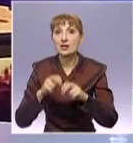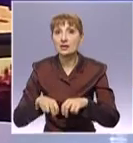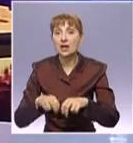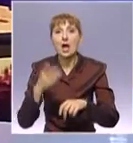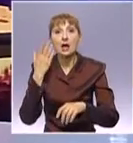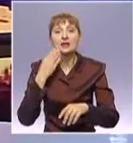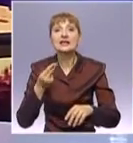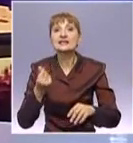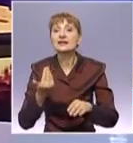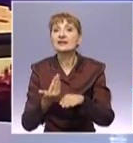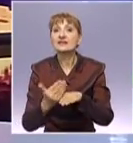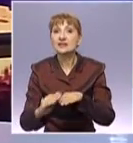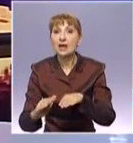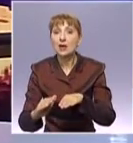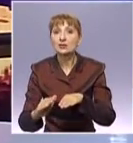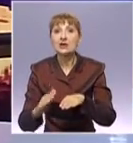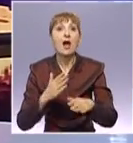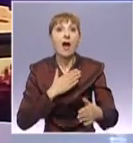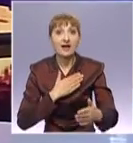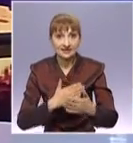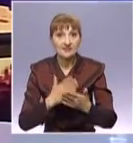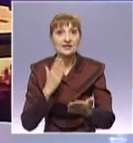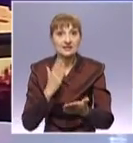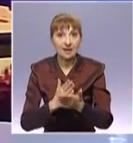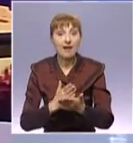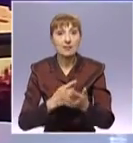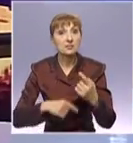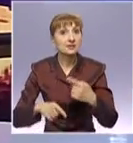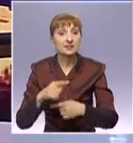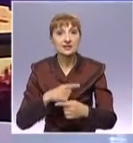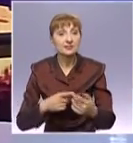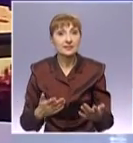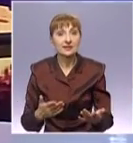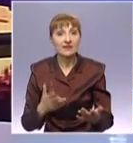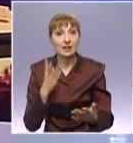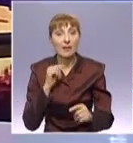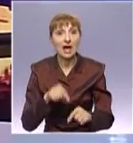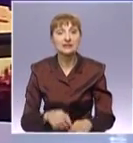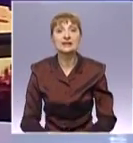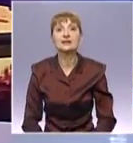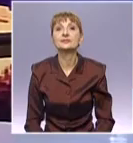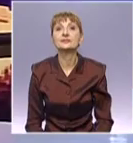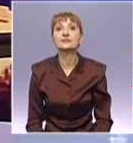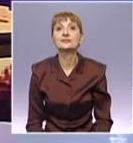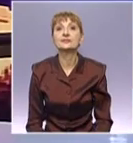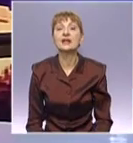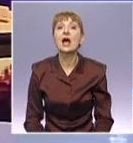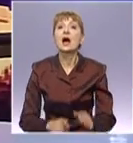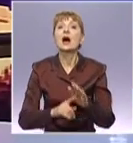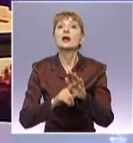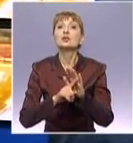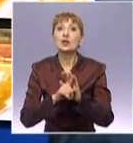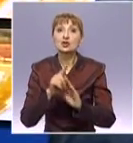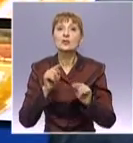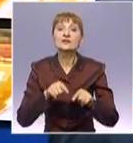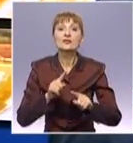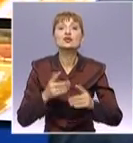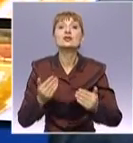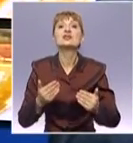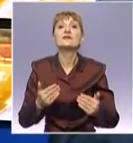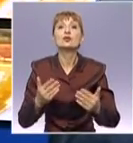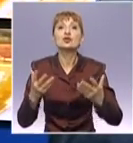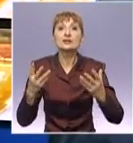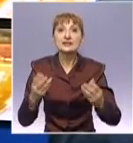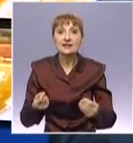когда деньги выделяются? Активнее стали у нас предприниматели, в Алматы в частности? Начну с того, что на сегодняшний